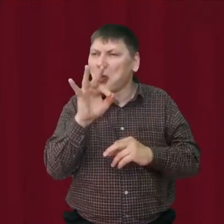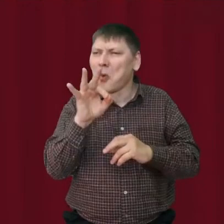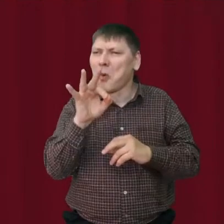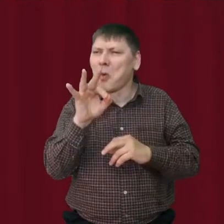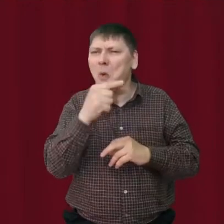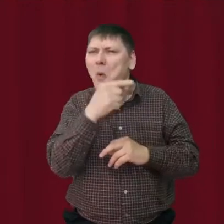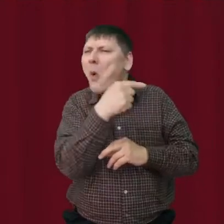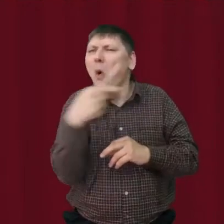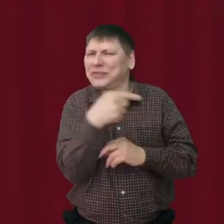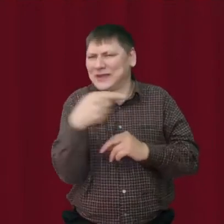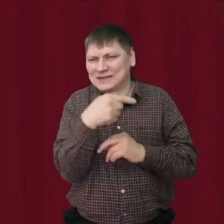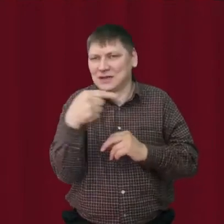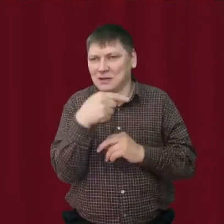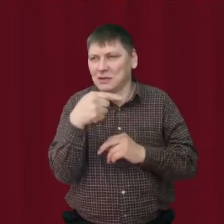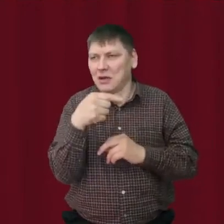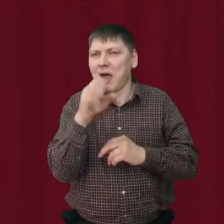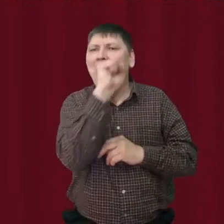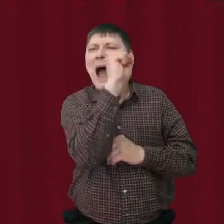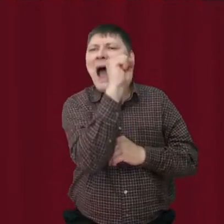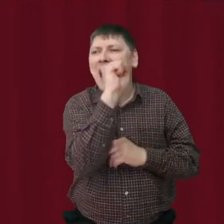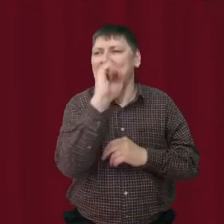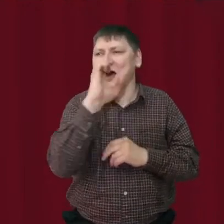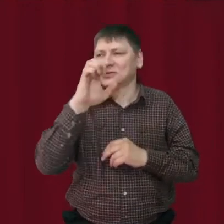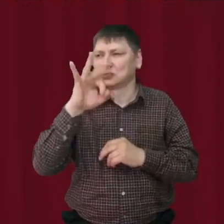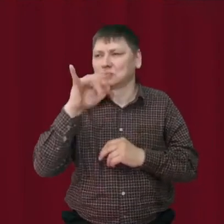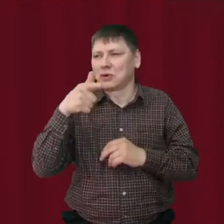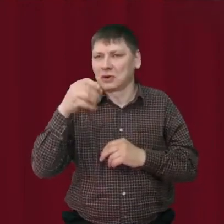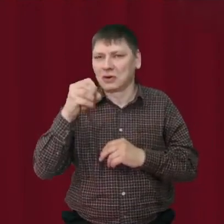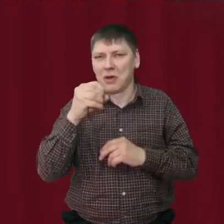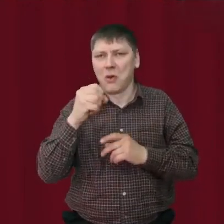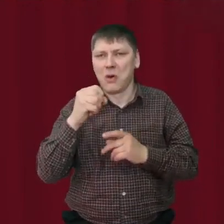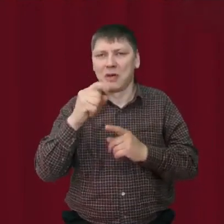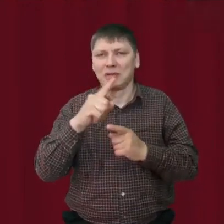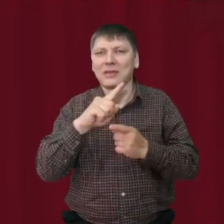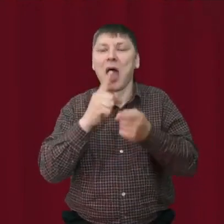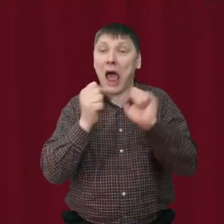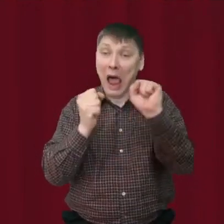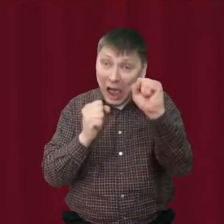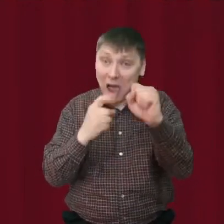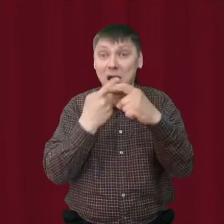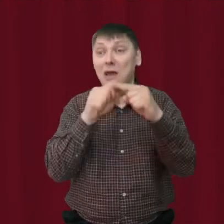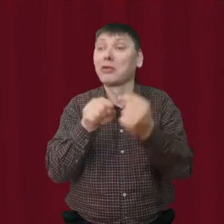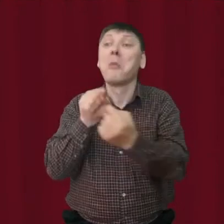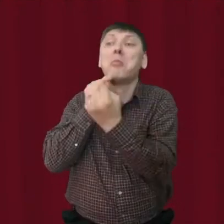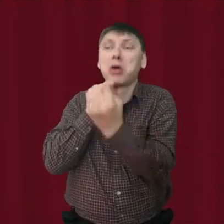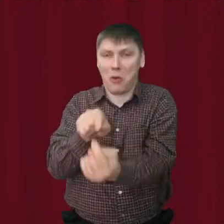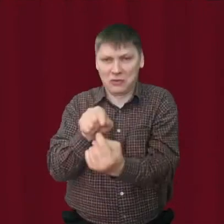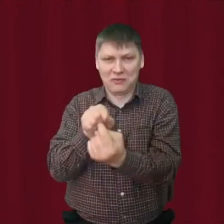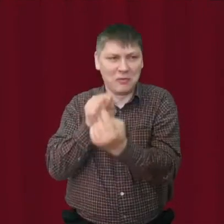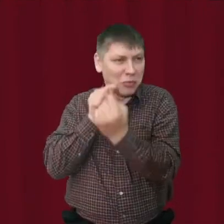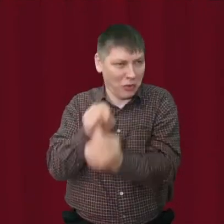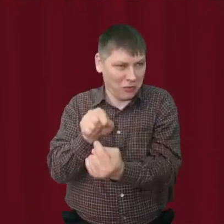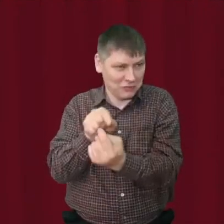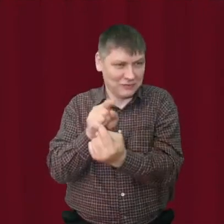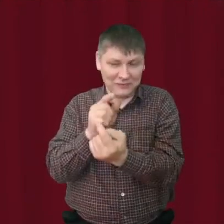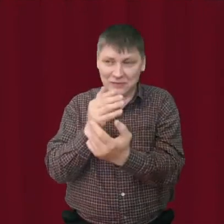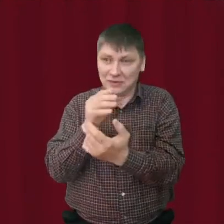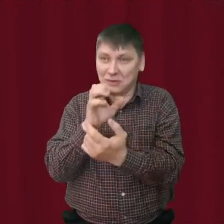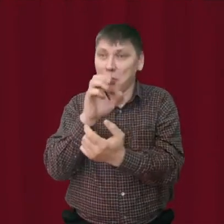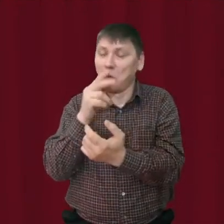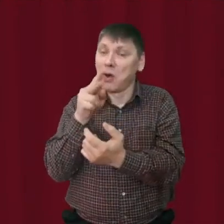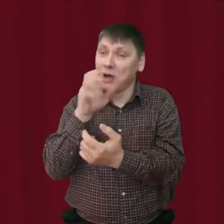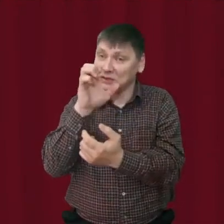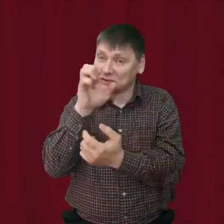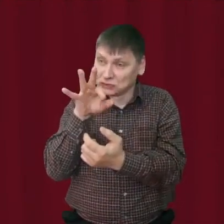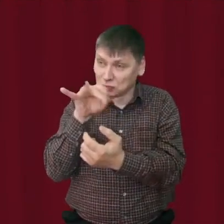оно звучит на греческом как «асторге». «А», которое прибавляется, означает «против», то есть «отрицание». Вот если «сторге» –